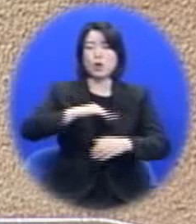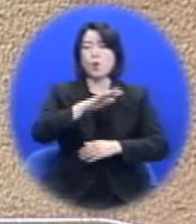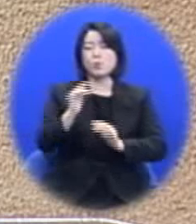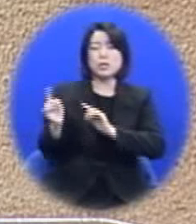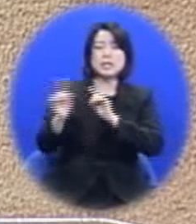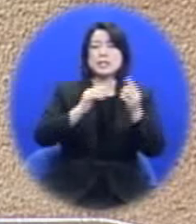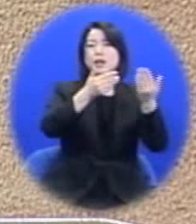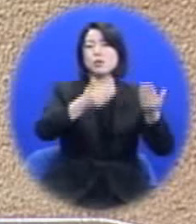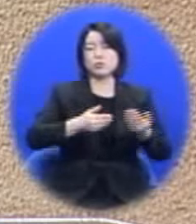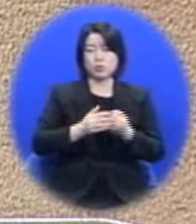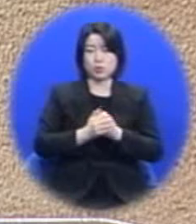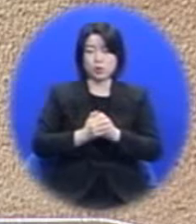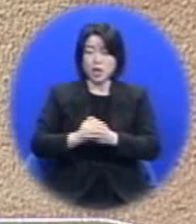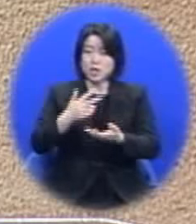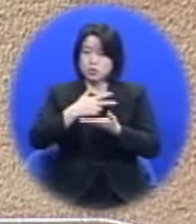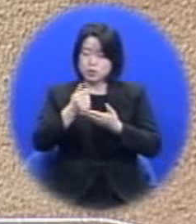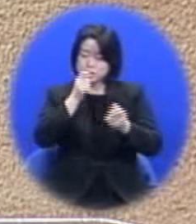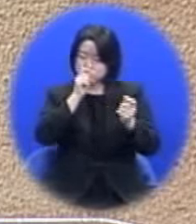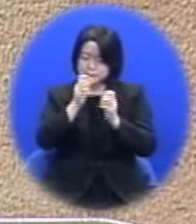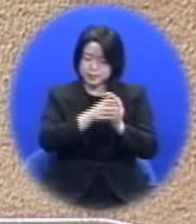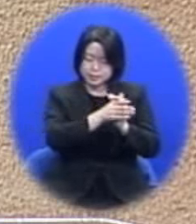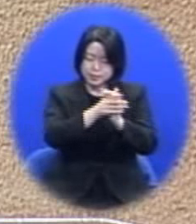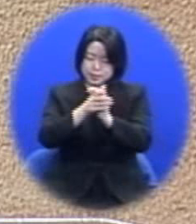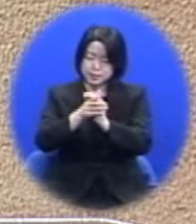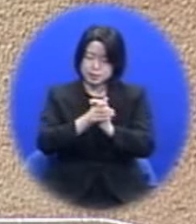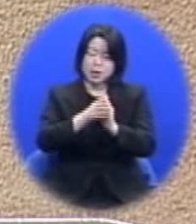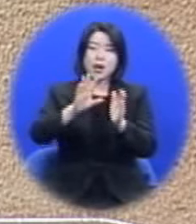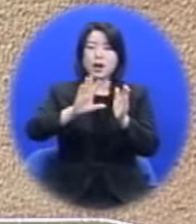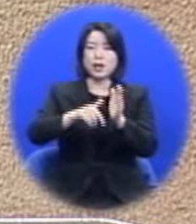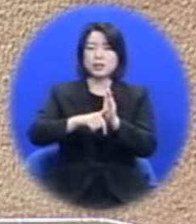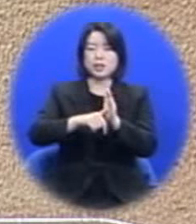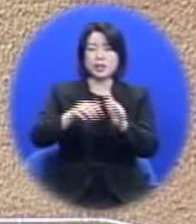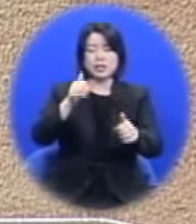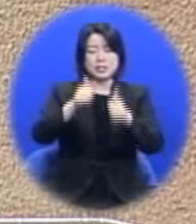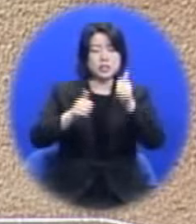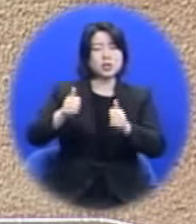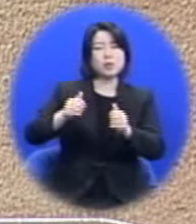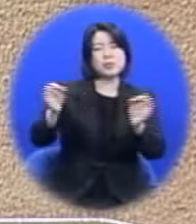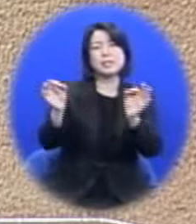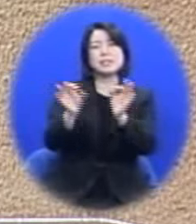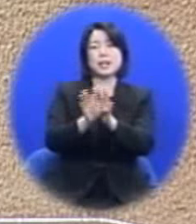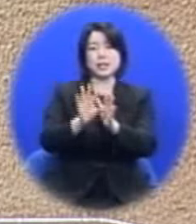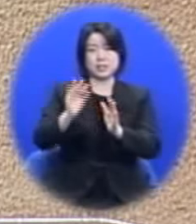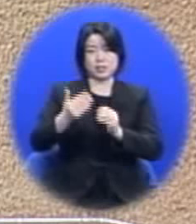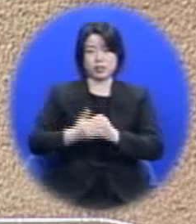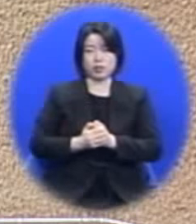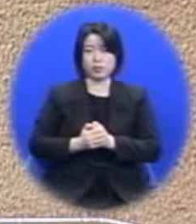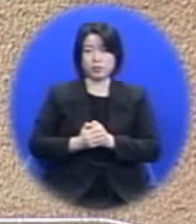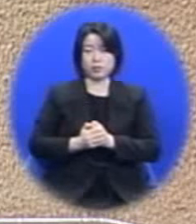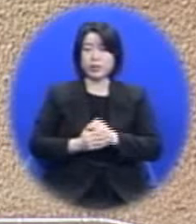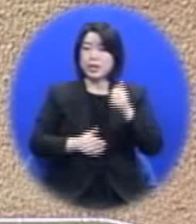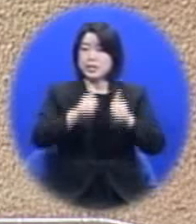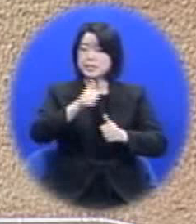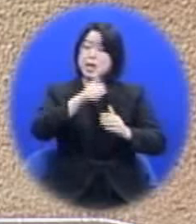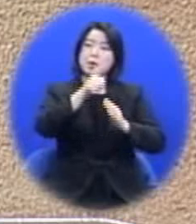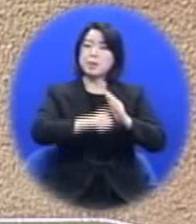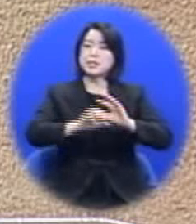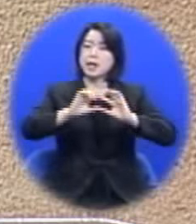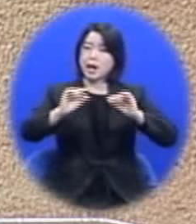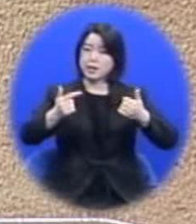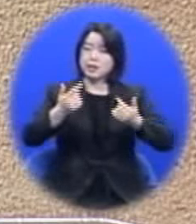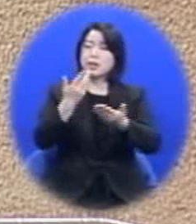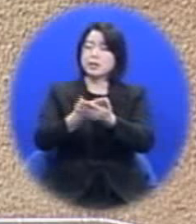이런 친밀함을 가지게 될 때 시험이 떠나요. 우리가 시험에 들게 하지 말아 달라고